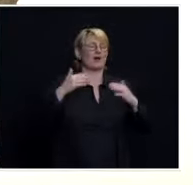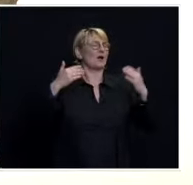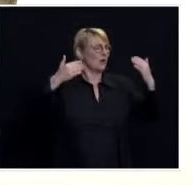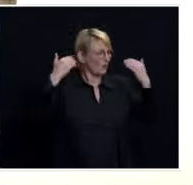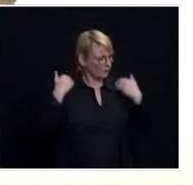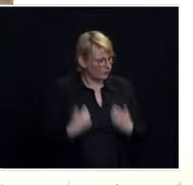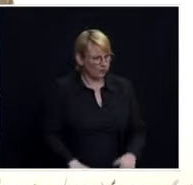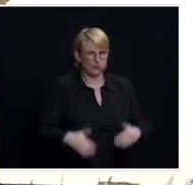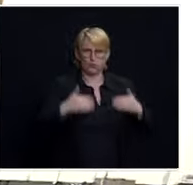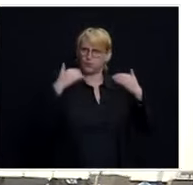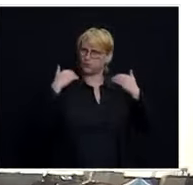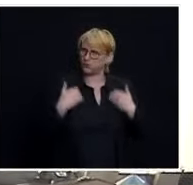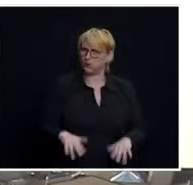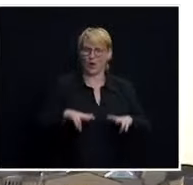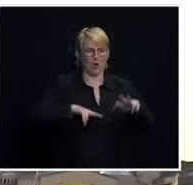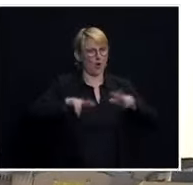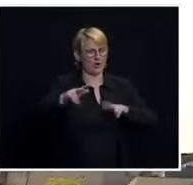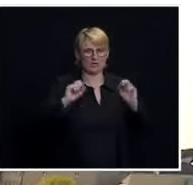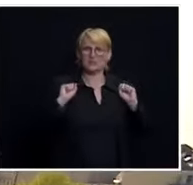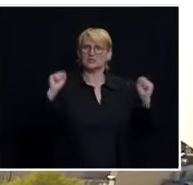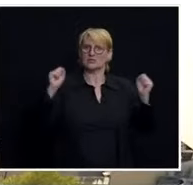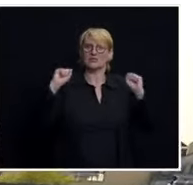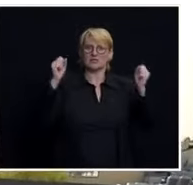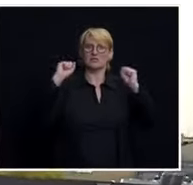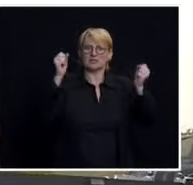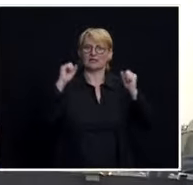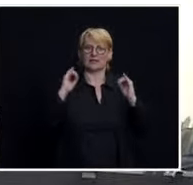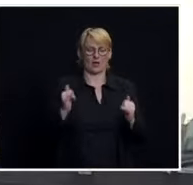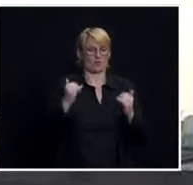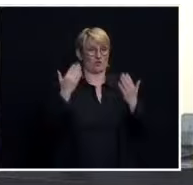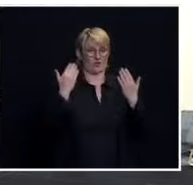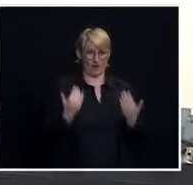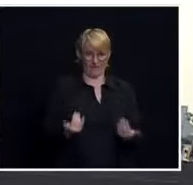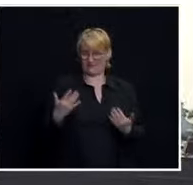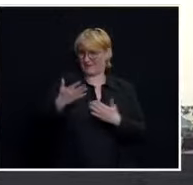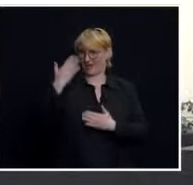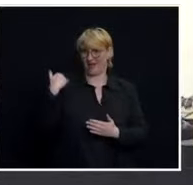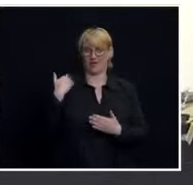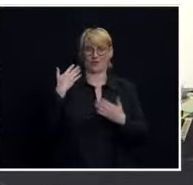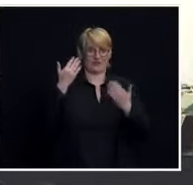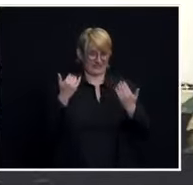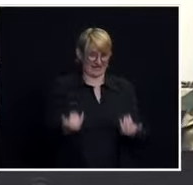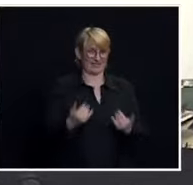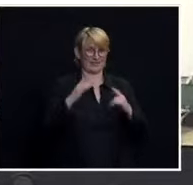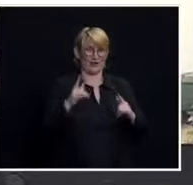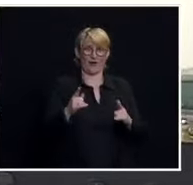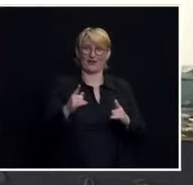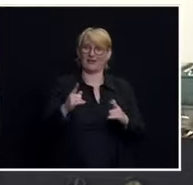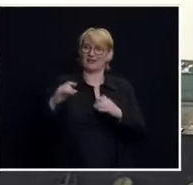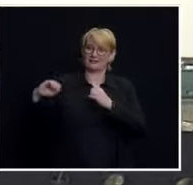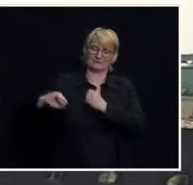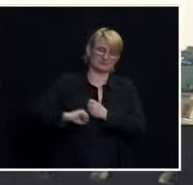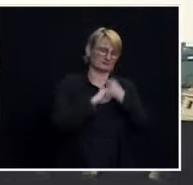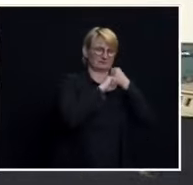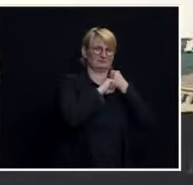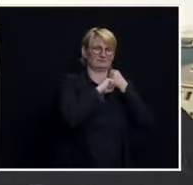enormer organisatorischer Aufwand und Sie waren und Sie sind uns eine große und tatkräftige